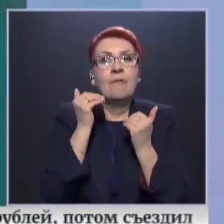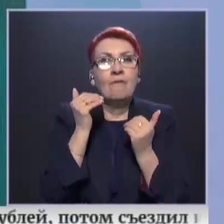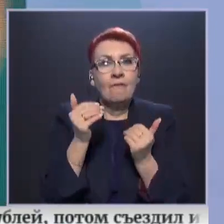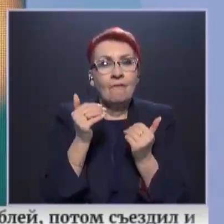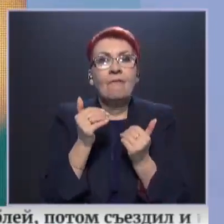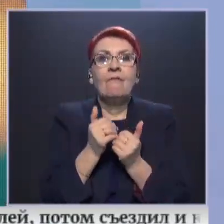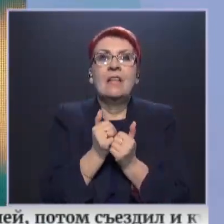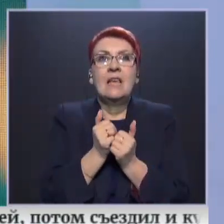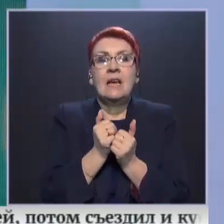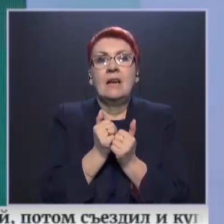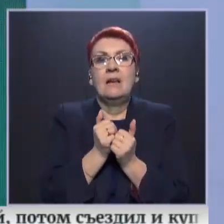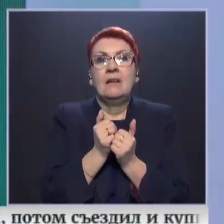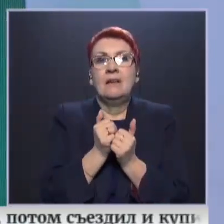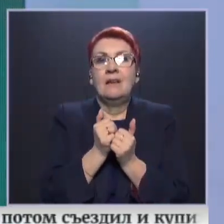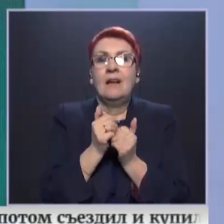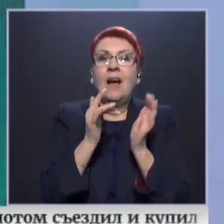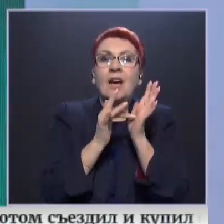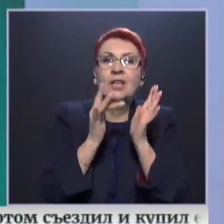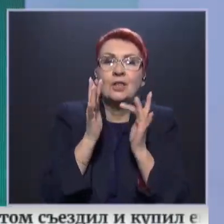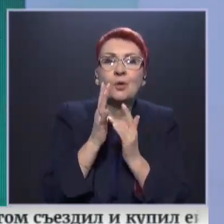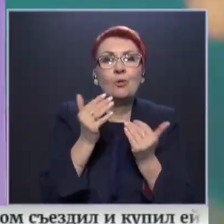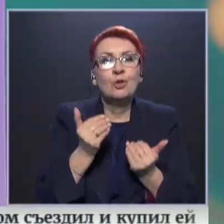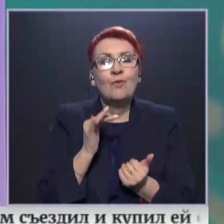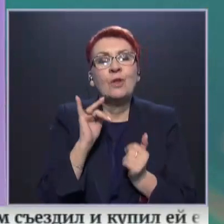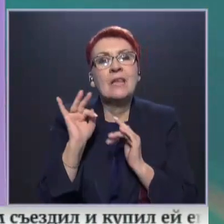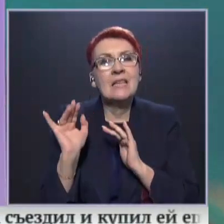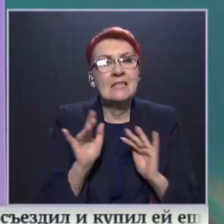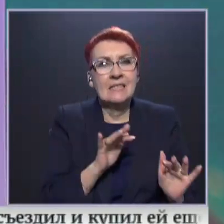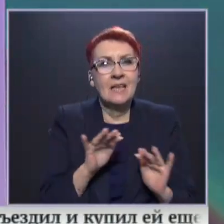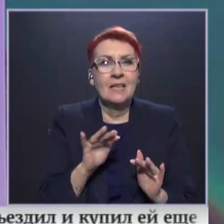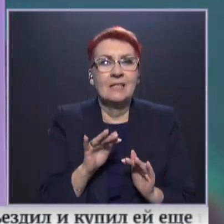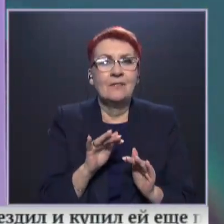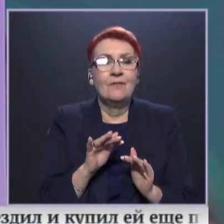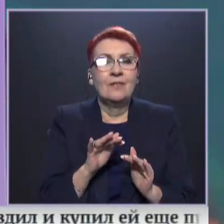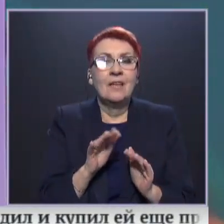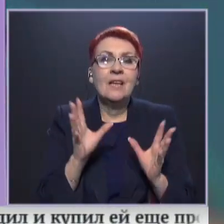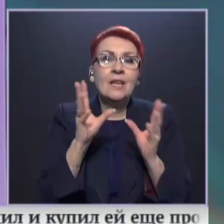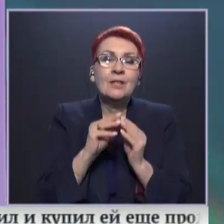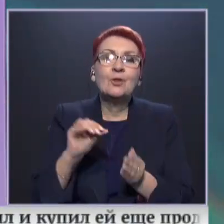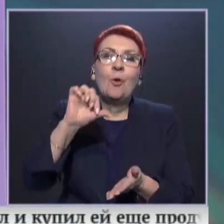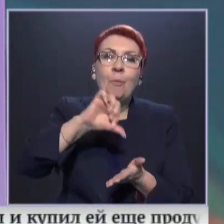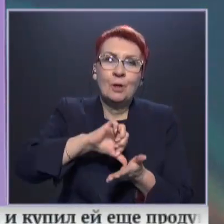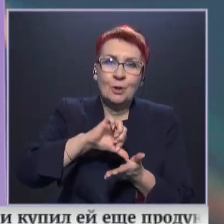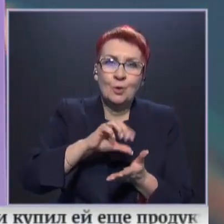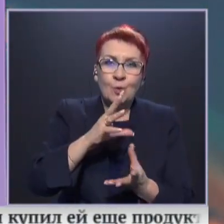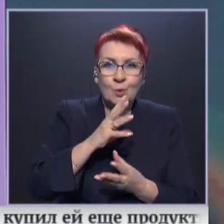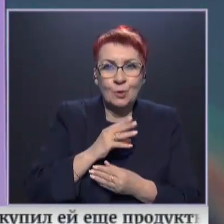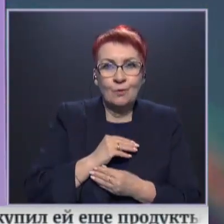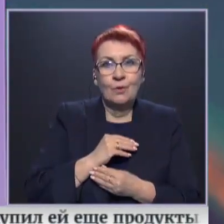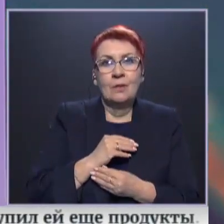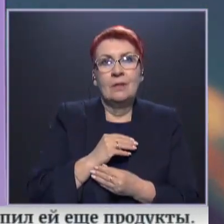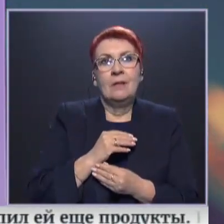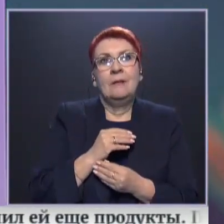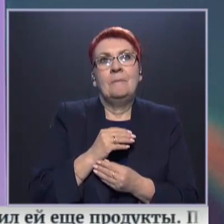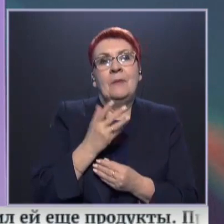воскресший Христос живет и действует, им соприсутствует. И поэтому, когда я обращаюсь к